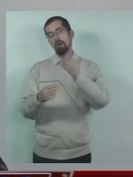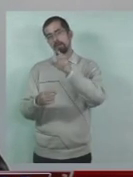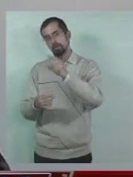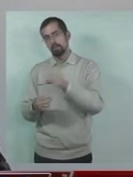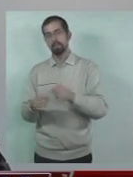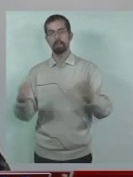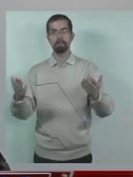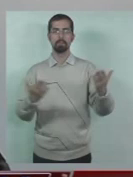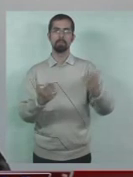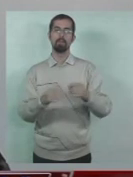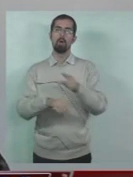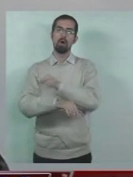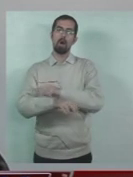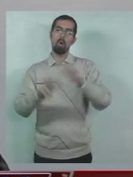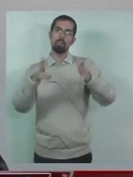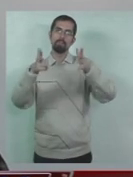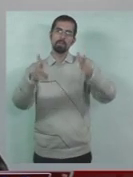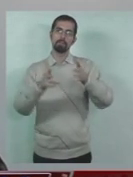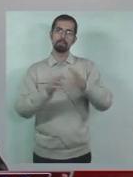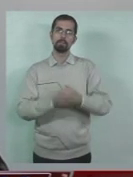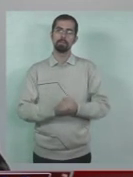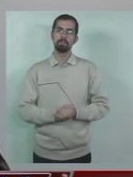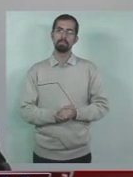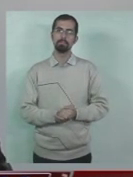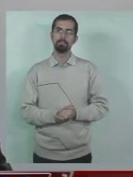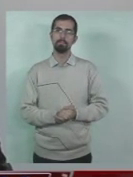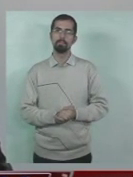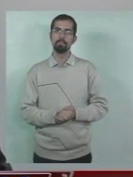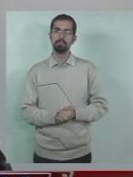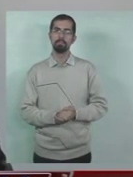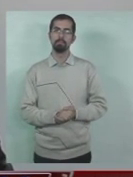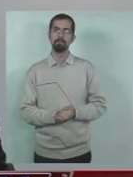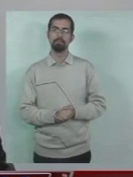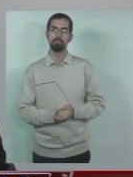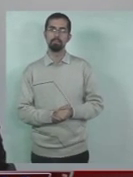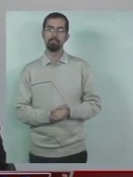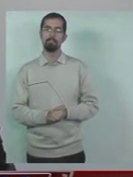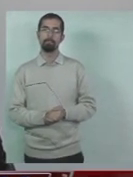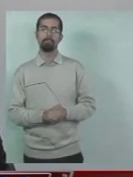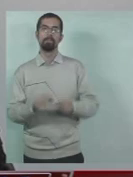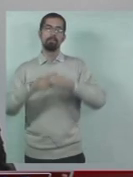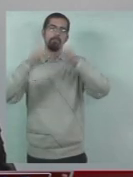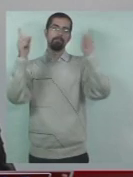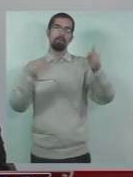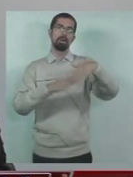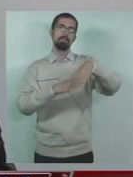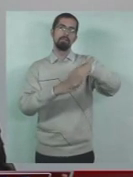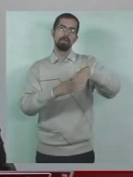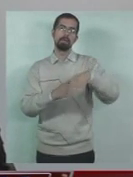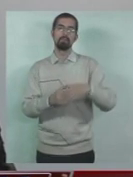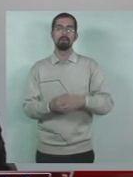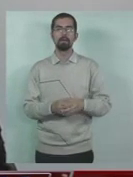5-8-9-12 la ora 18 începând acest concurs. Ziua de